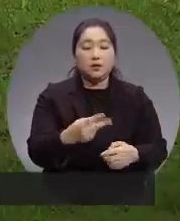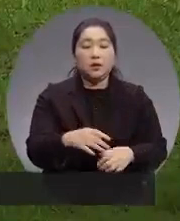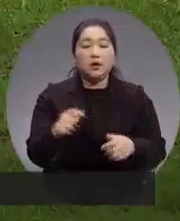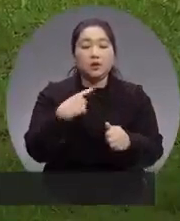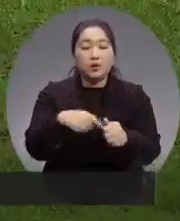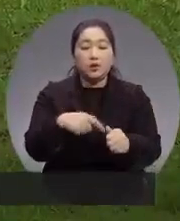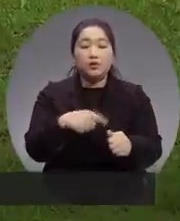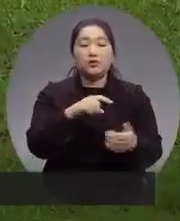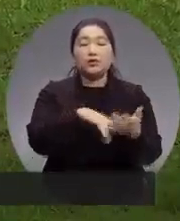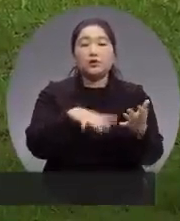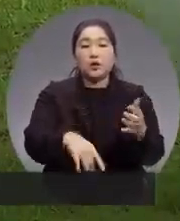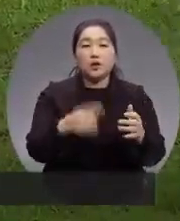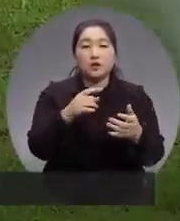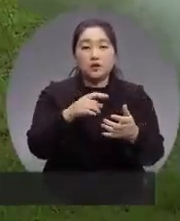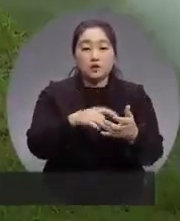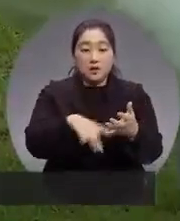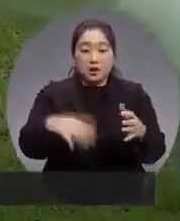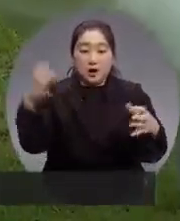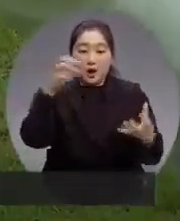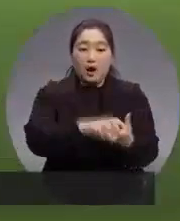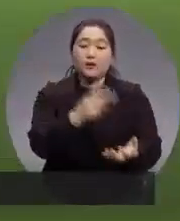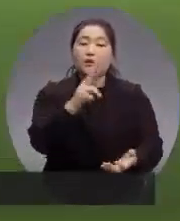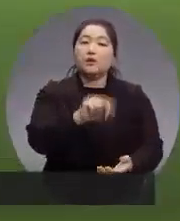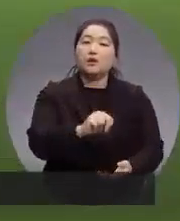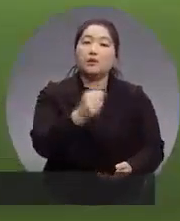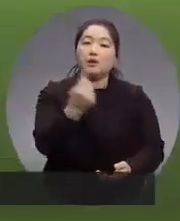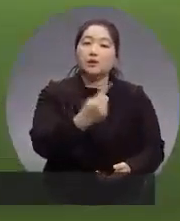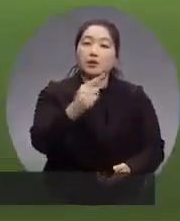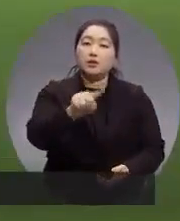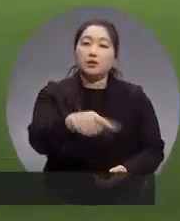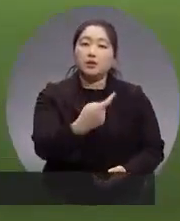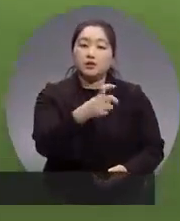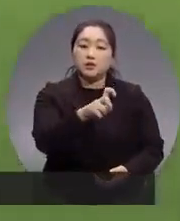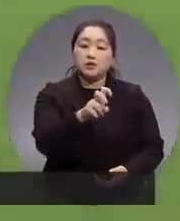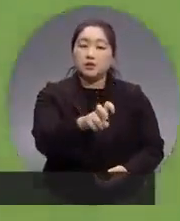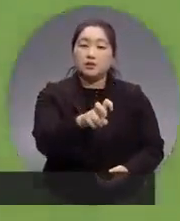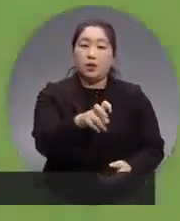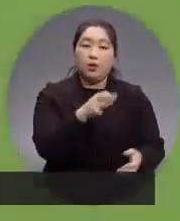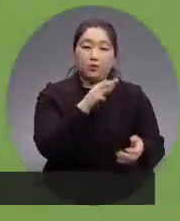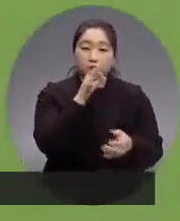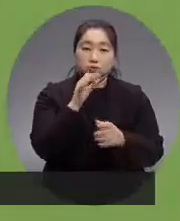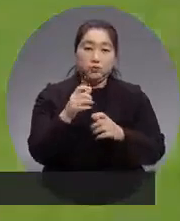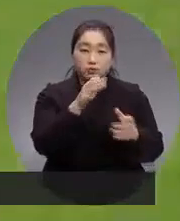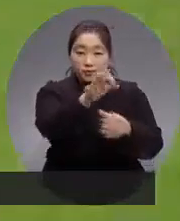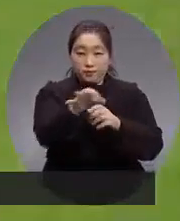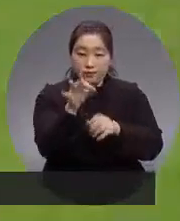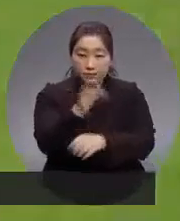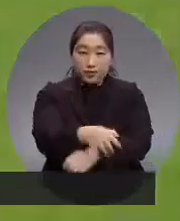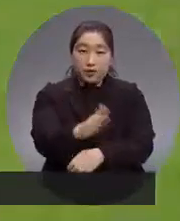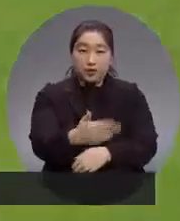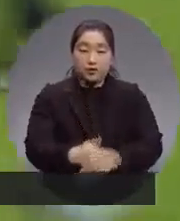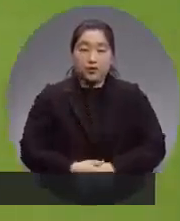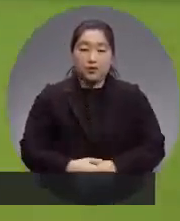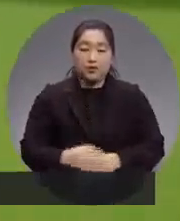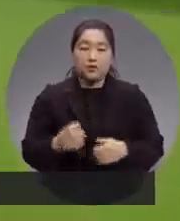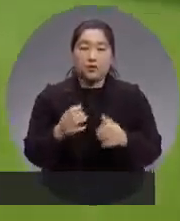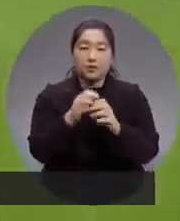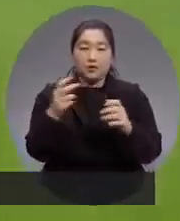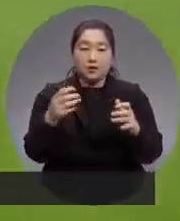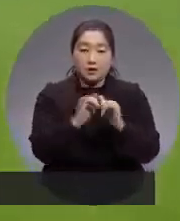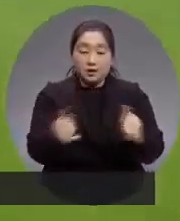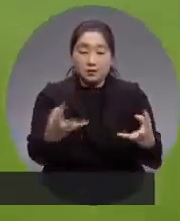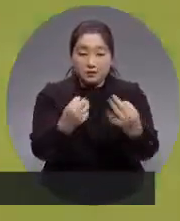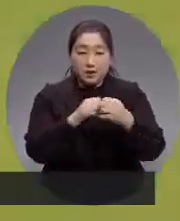농어촌 특별세, 부가가치세까지 2만 1,120원이 부과됩니다. 즉 대중형 골프장은 정부가